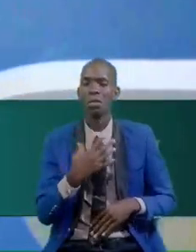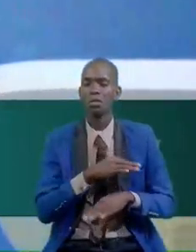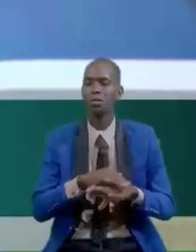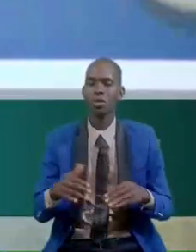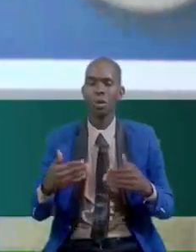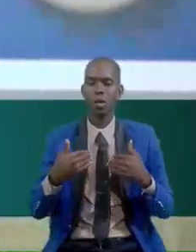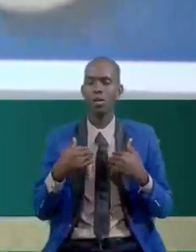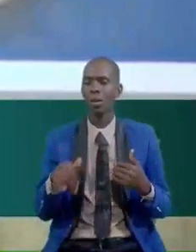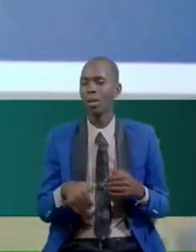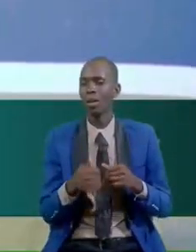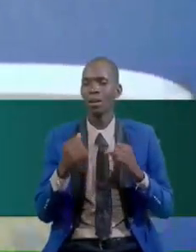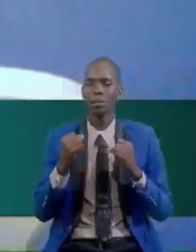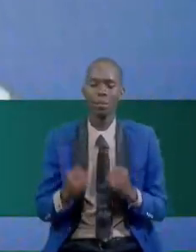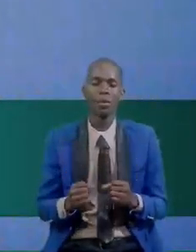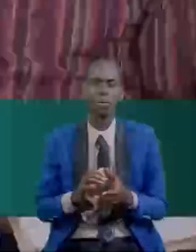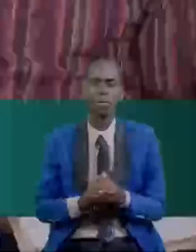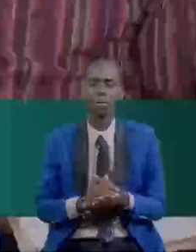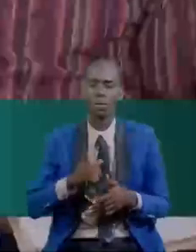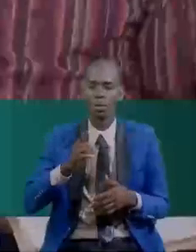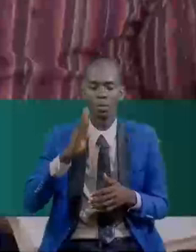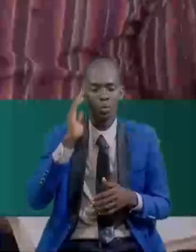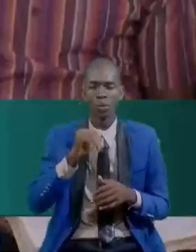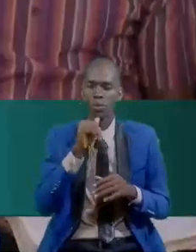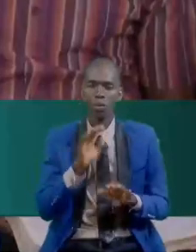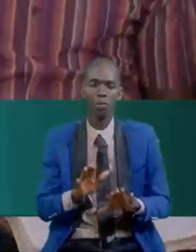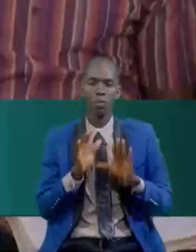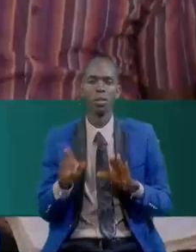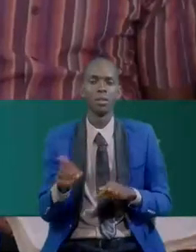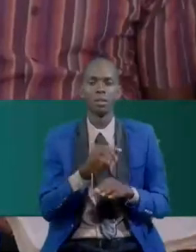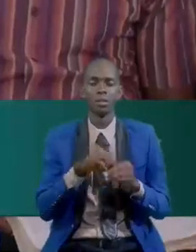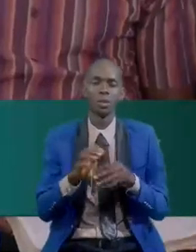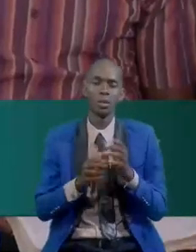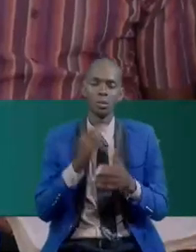elles n'ont même pas de puissance. Tu ne les craindras plus.